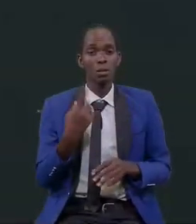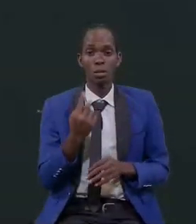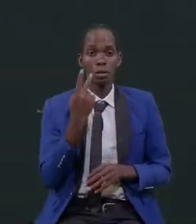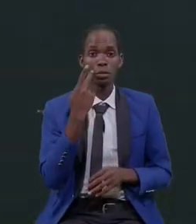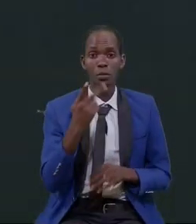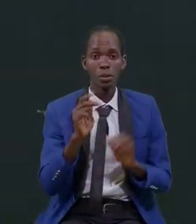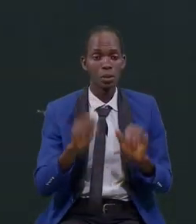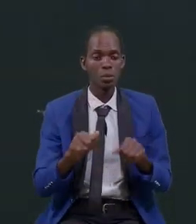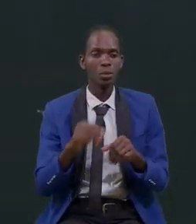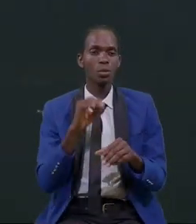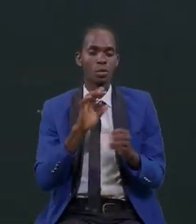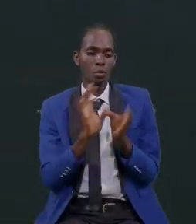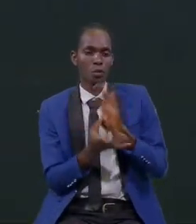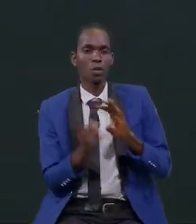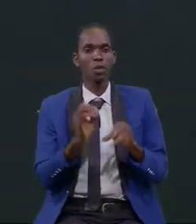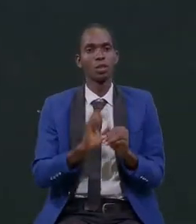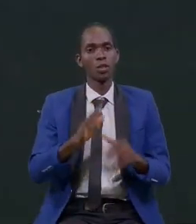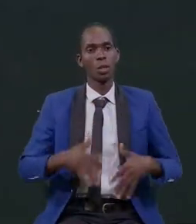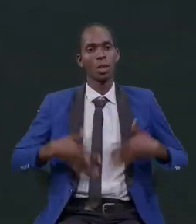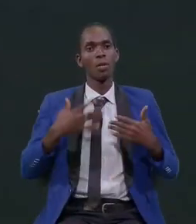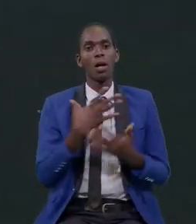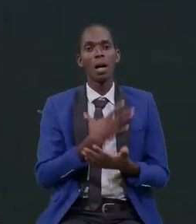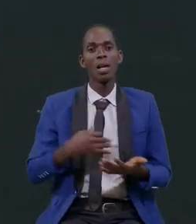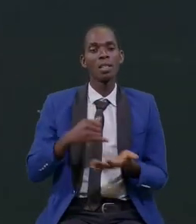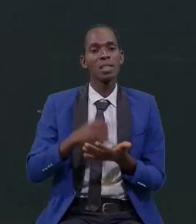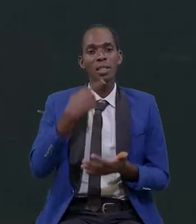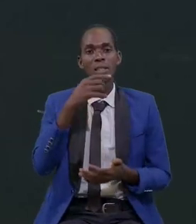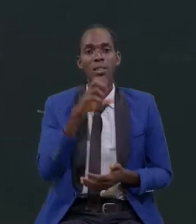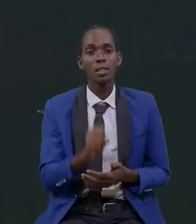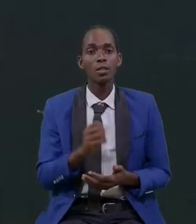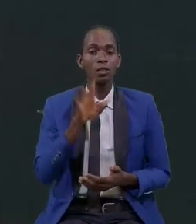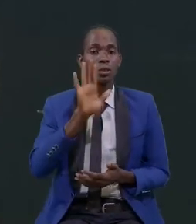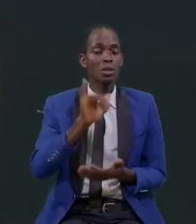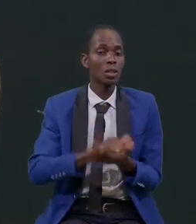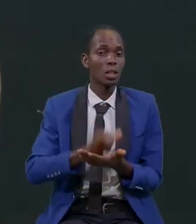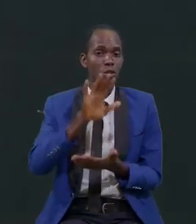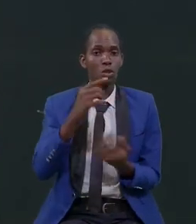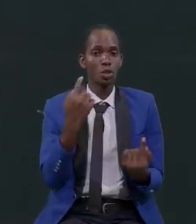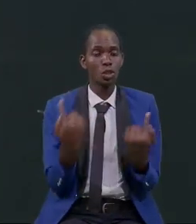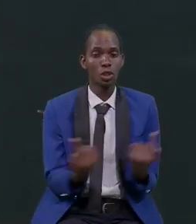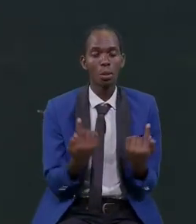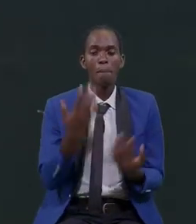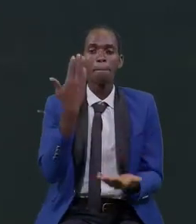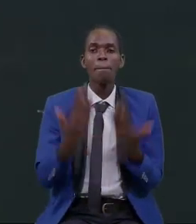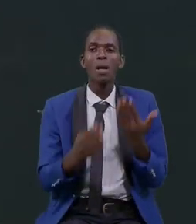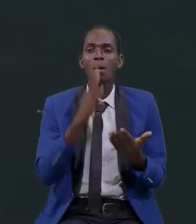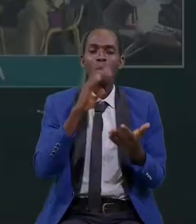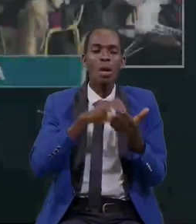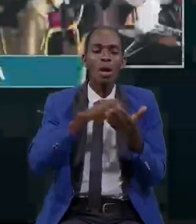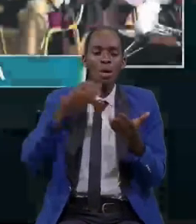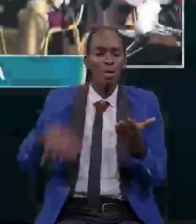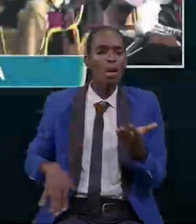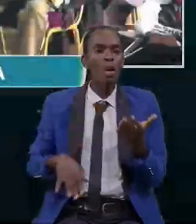ta vie. Et dis, pour que vos péchés soient effacés, afin que des temps